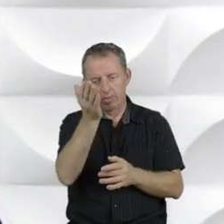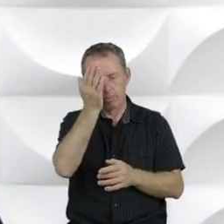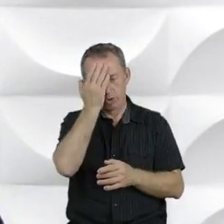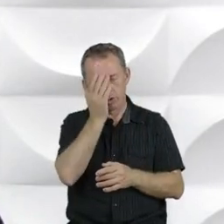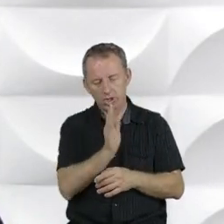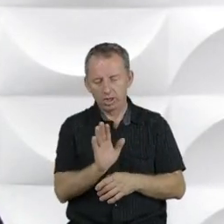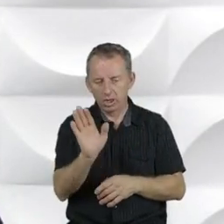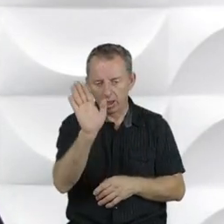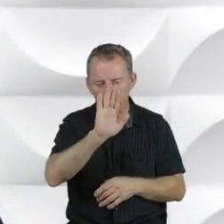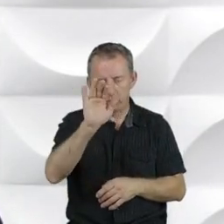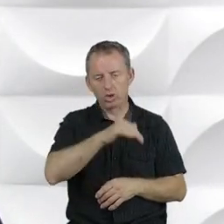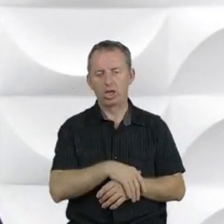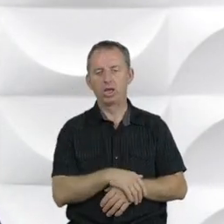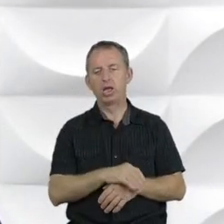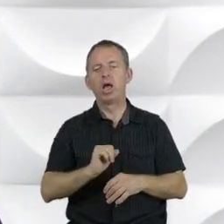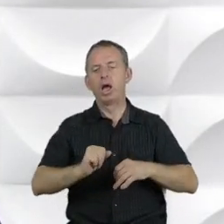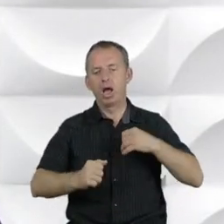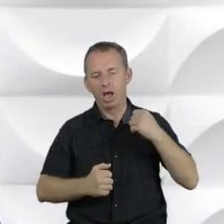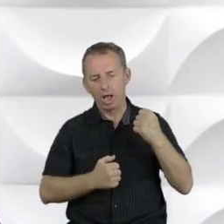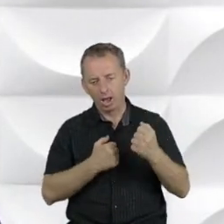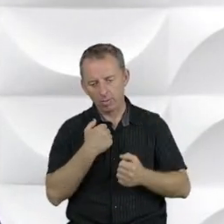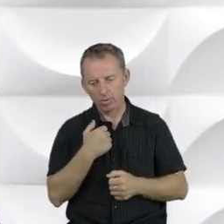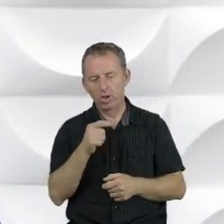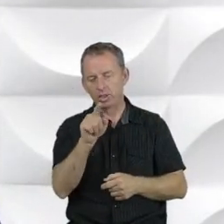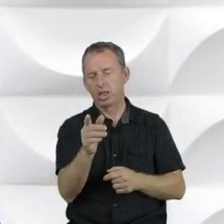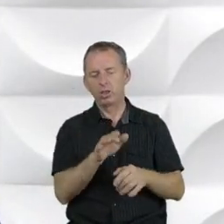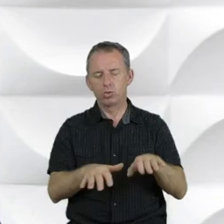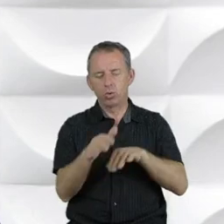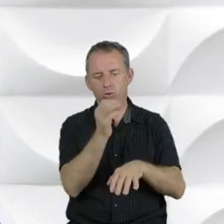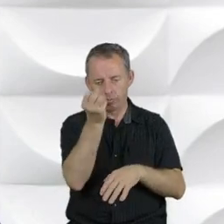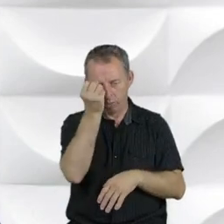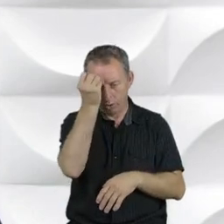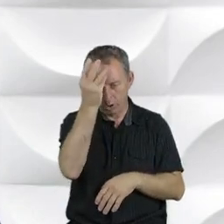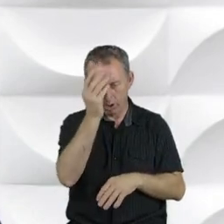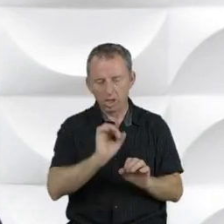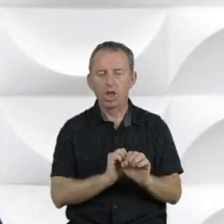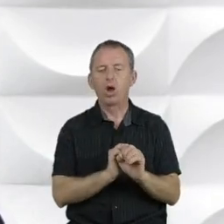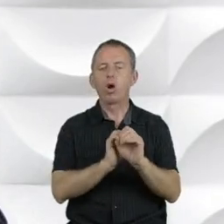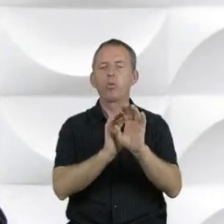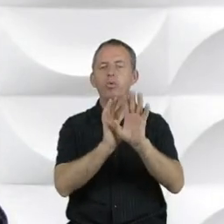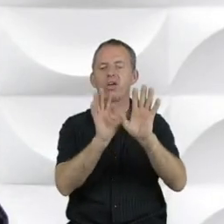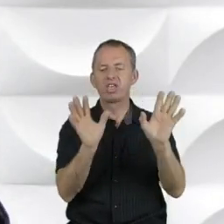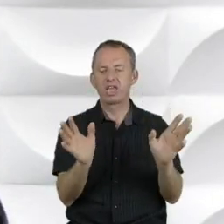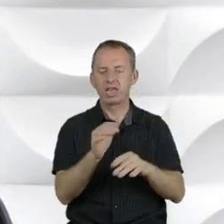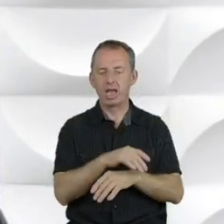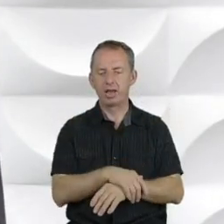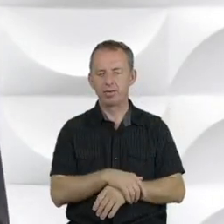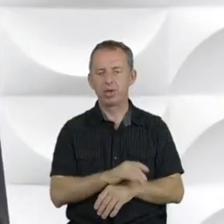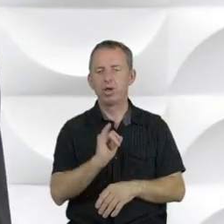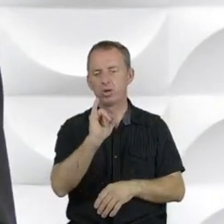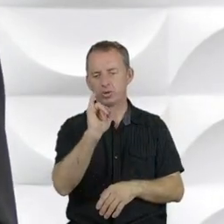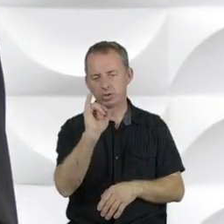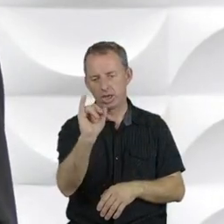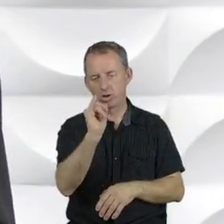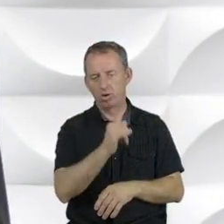Boga. Aby ten duch mądrości i objawienia Jego